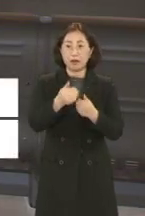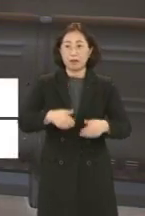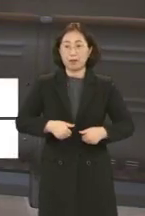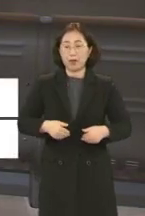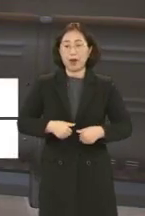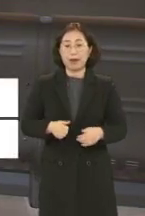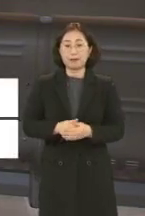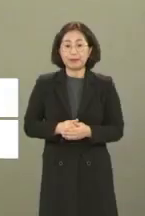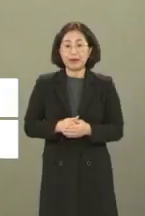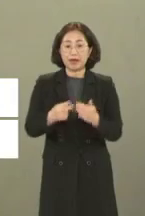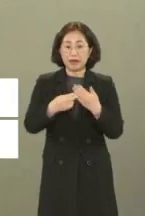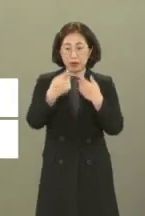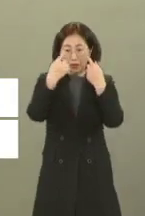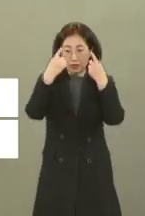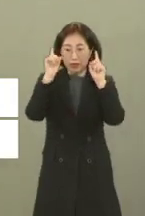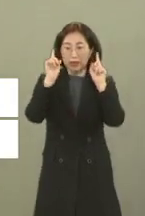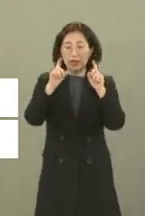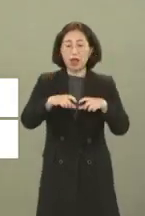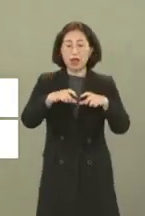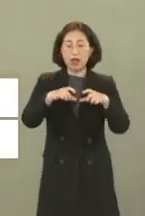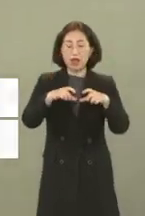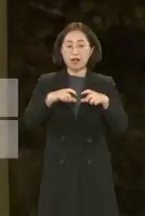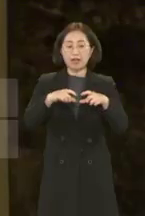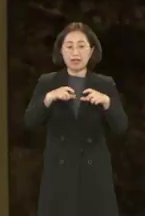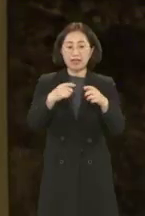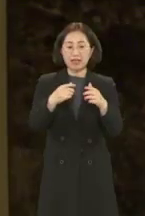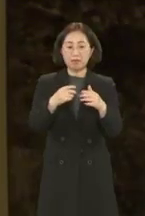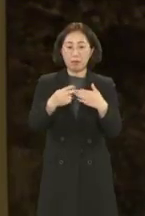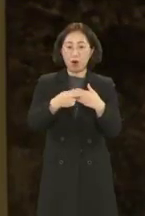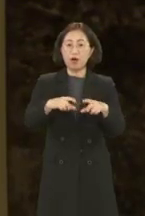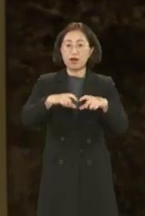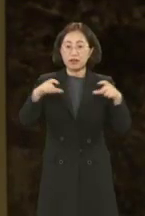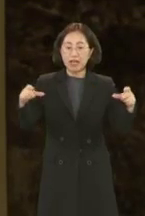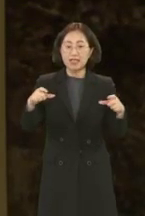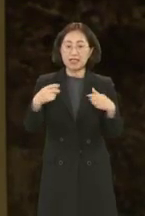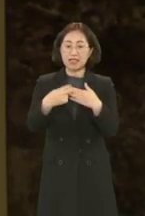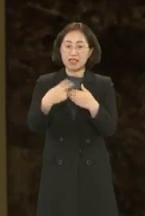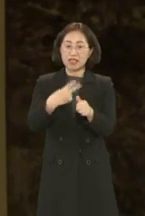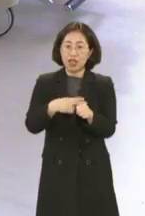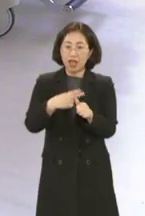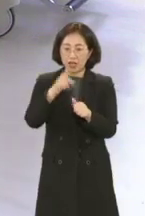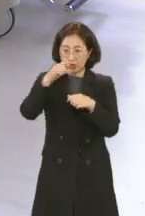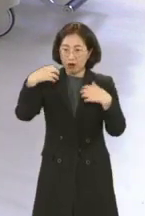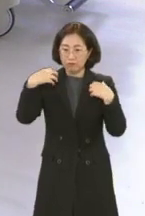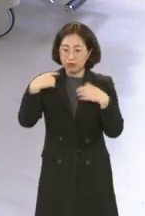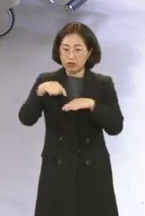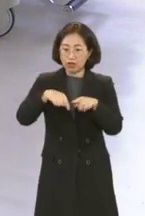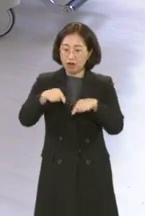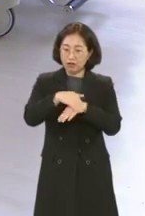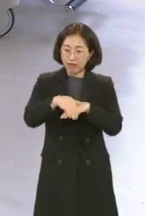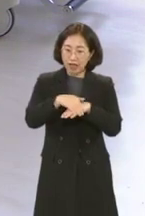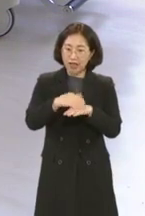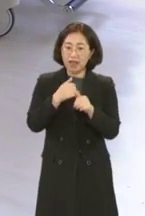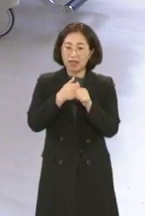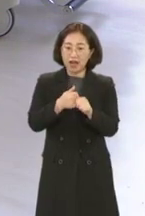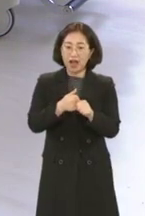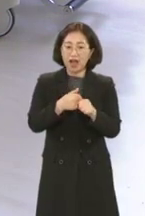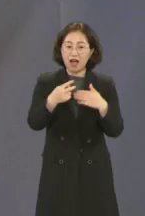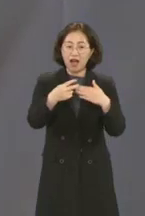공공의료 시스템 확대는 환자의 생명과 직결되는 만큼 정부의 의대 정원 확대 정책에 지역 요구가 어떻게 반영될지